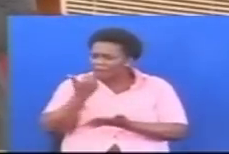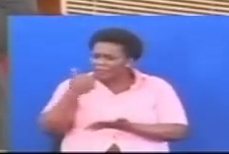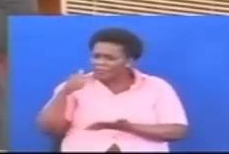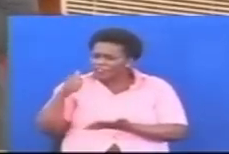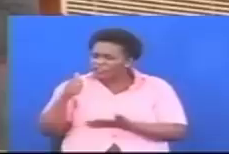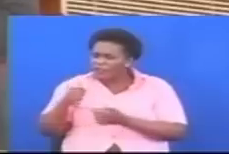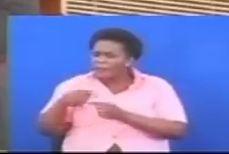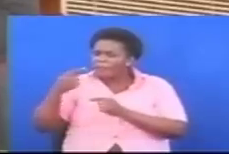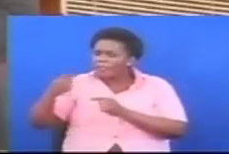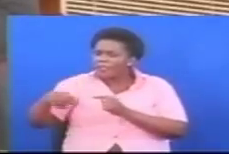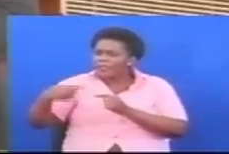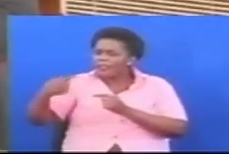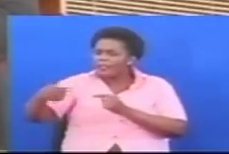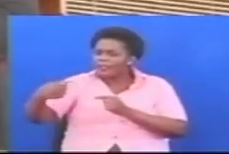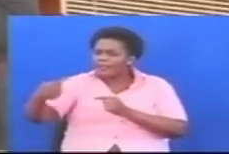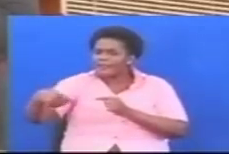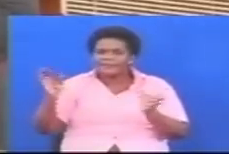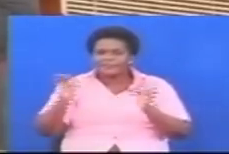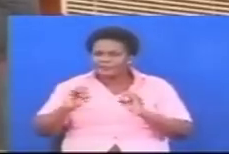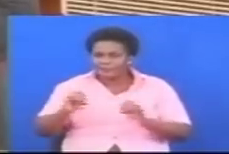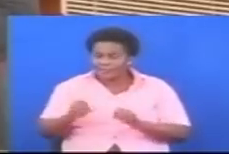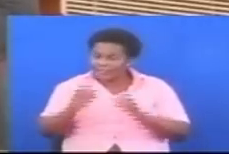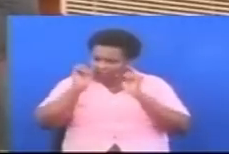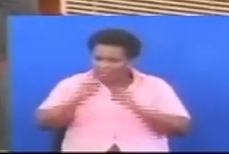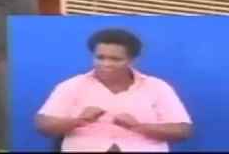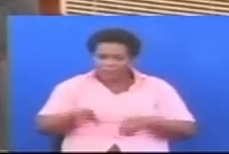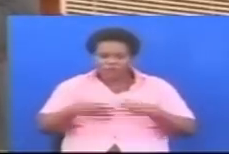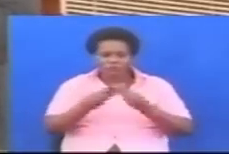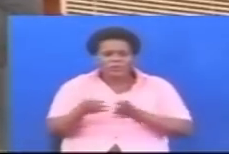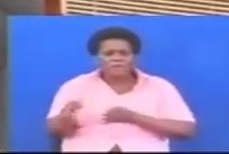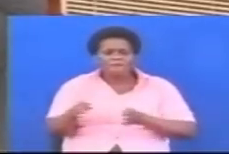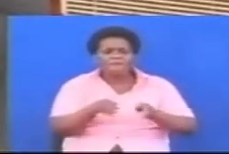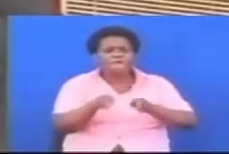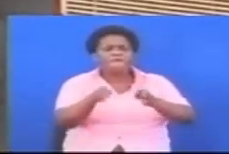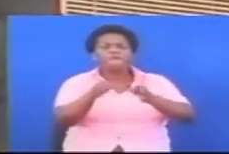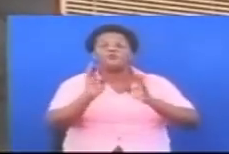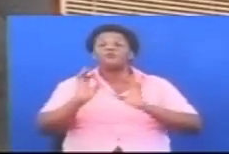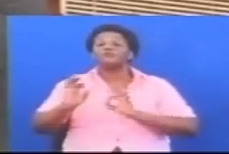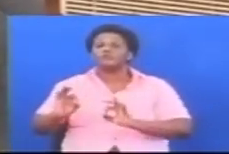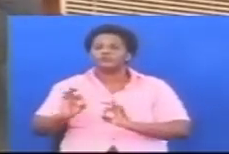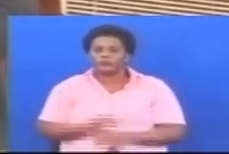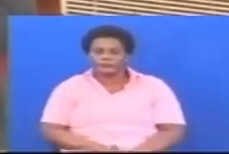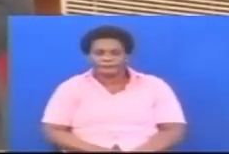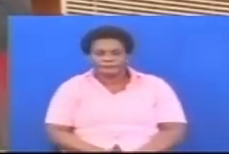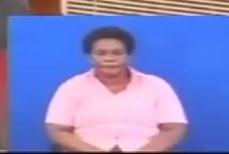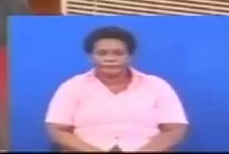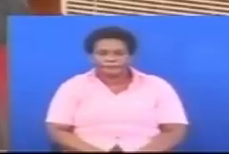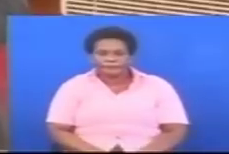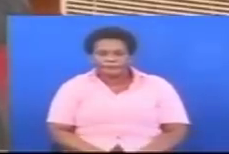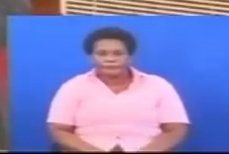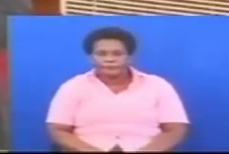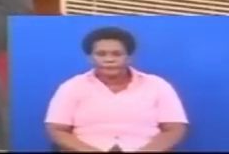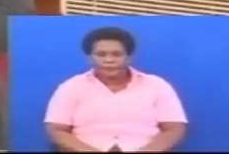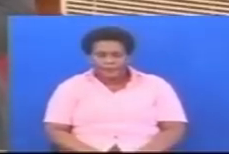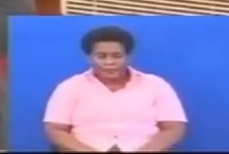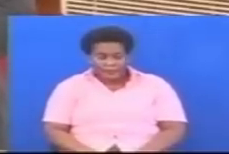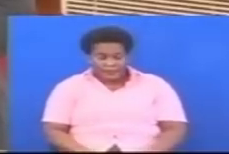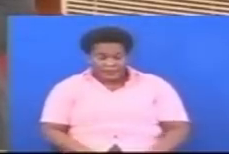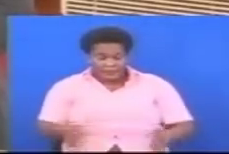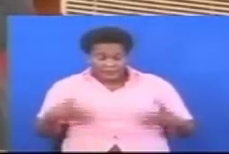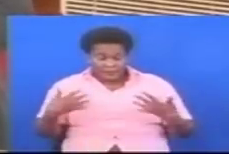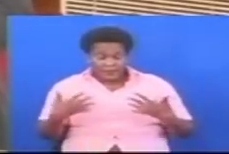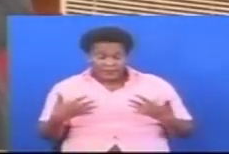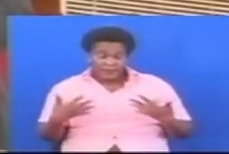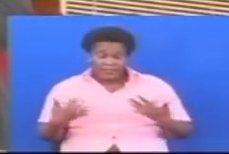bila kuwepo na ukomo wa mfumo unaoweza kujiendesha wenyewe. Kama ni hivyo basi, sio mfumo bali ni kitu kingine